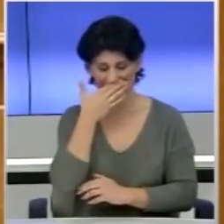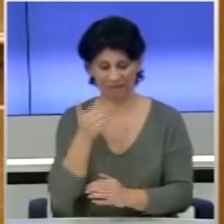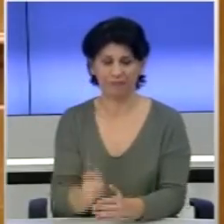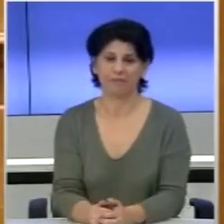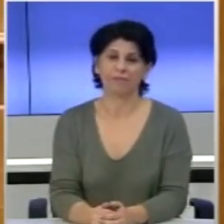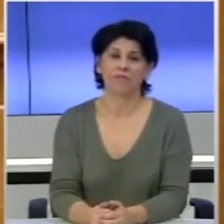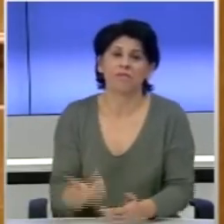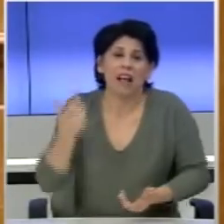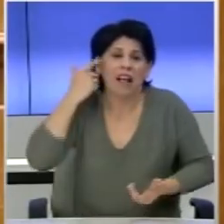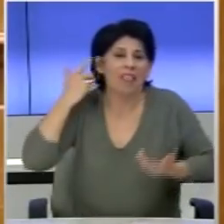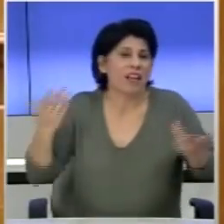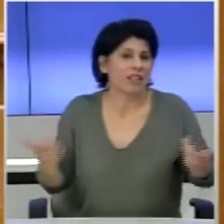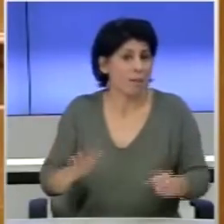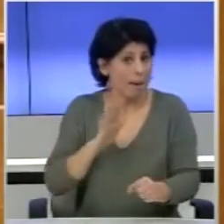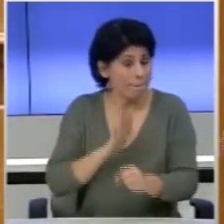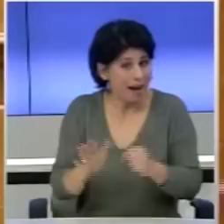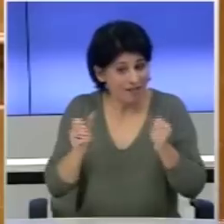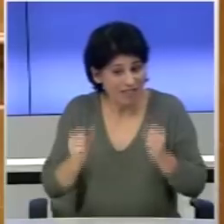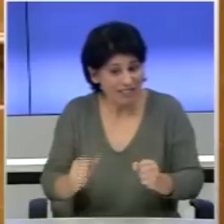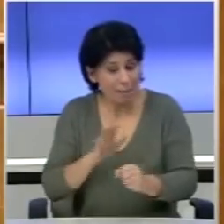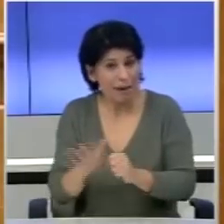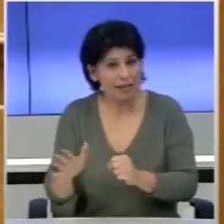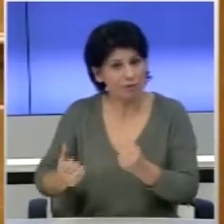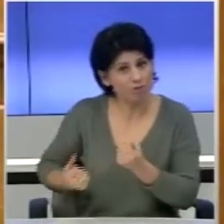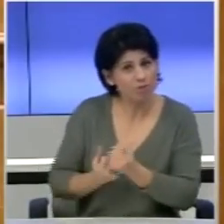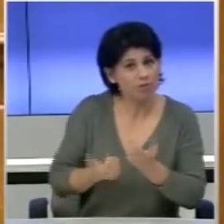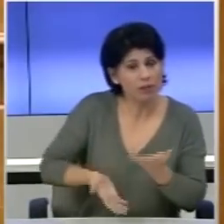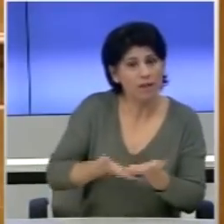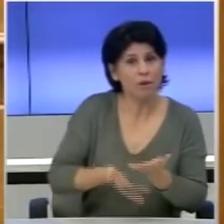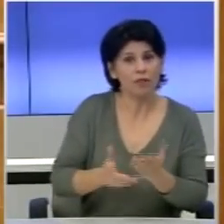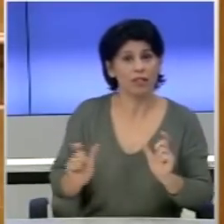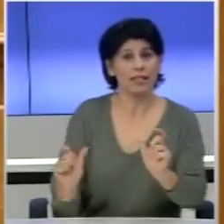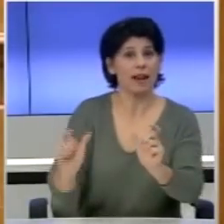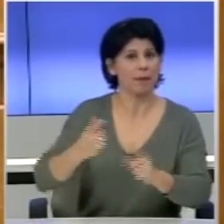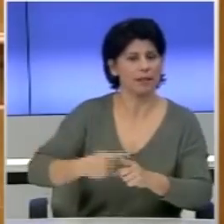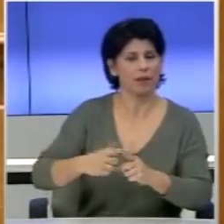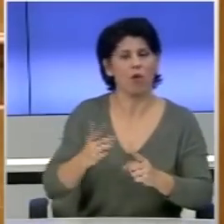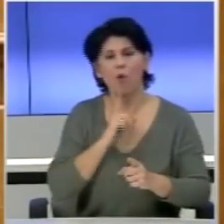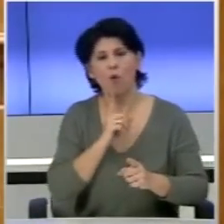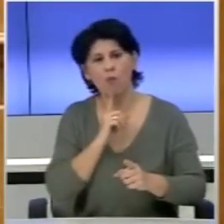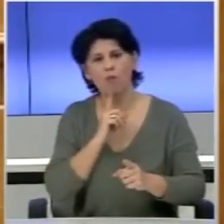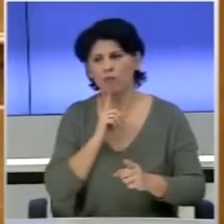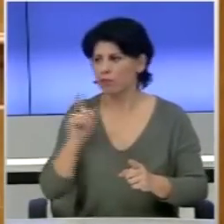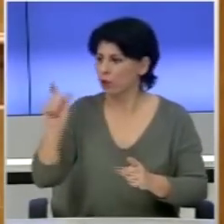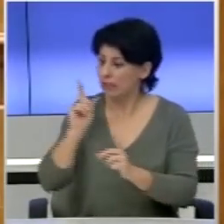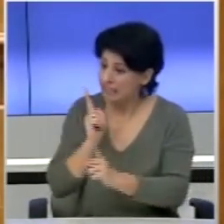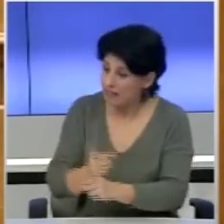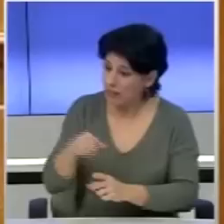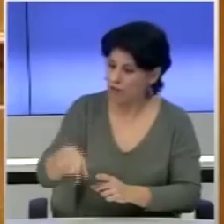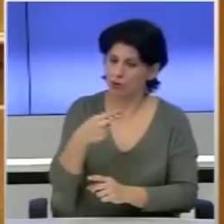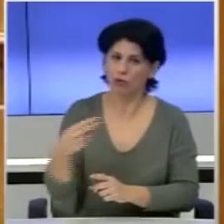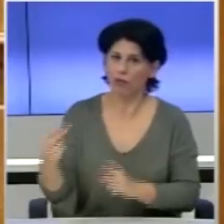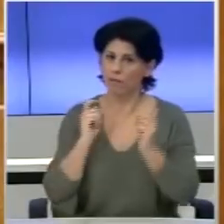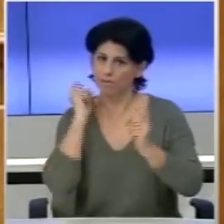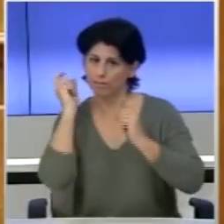καν αν μπορούν με επάρκεια στοιχειωδώς να συμβάλλουν στην άμυνα της χώρας, όπως προβληματίζονται οι ειδικοί επί του